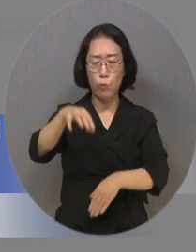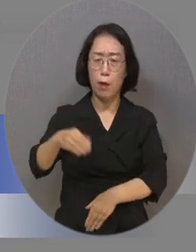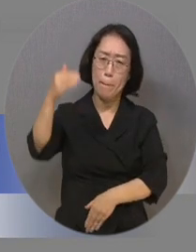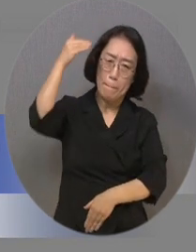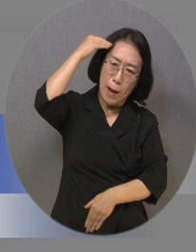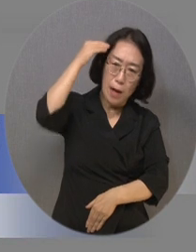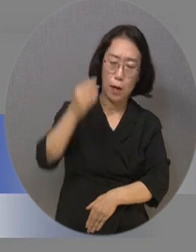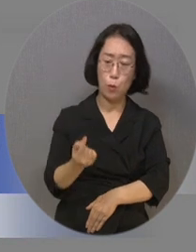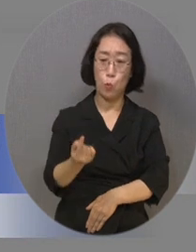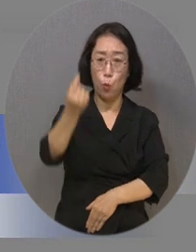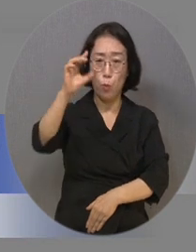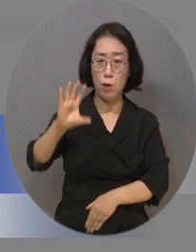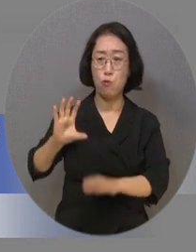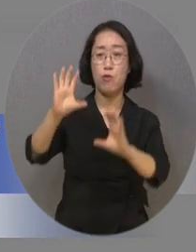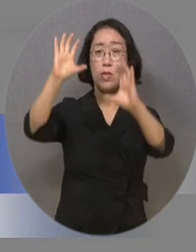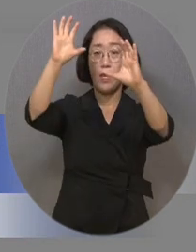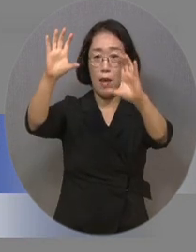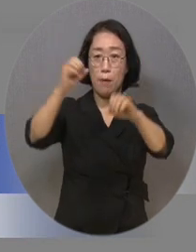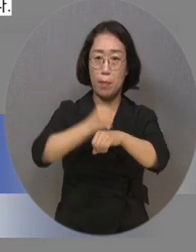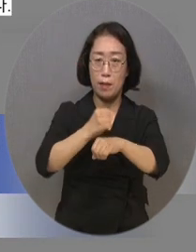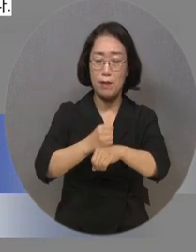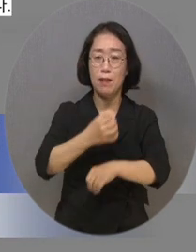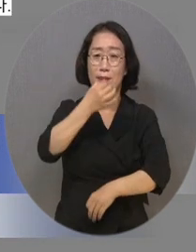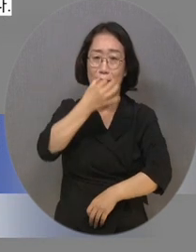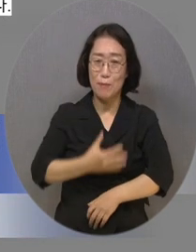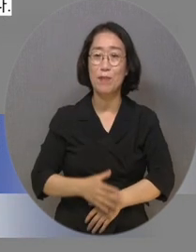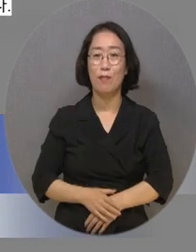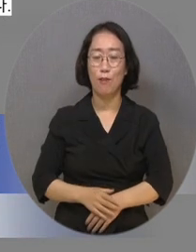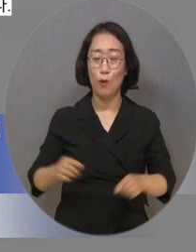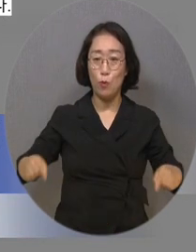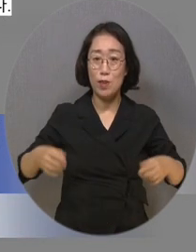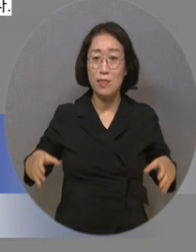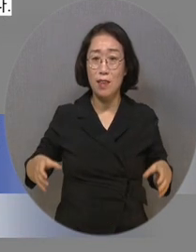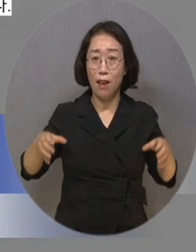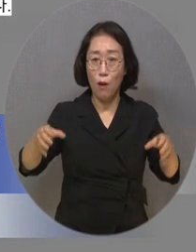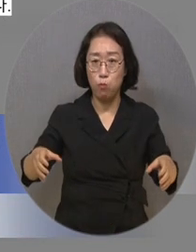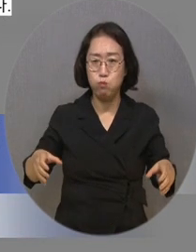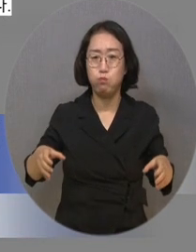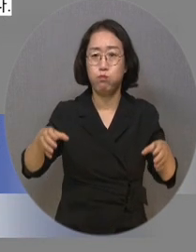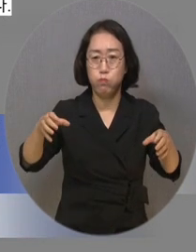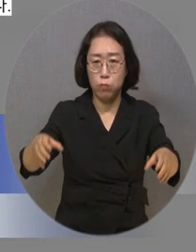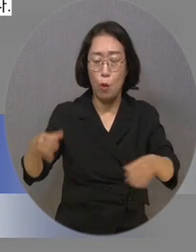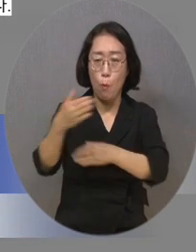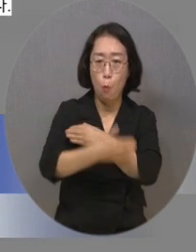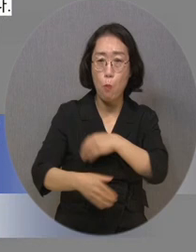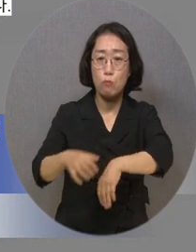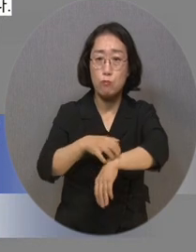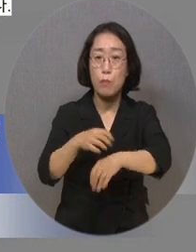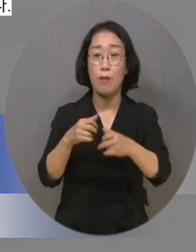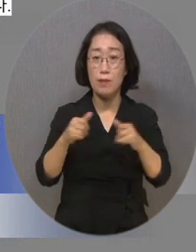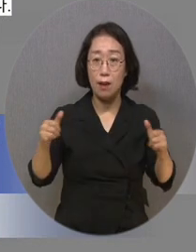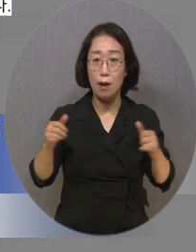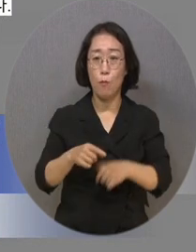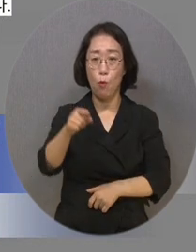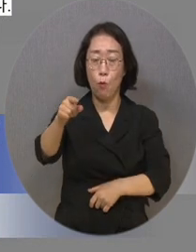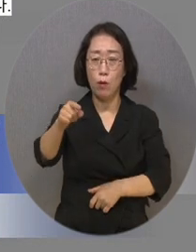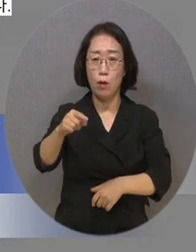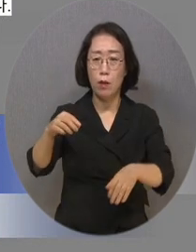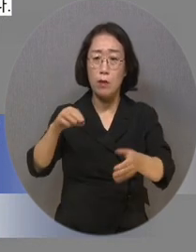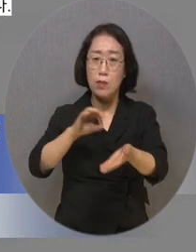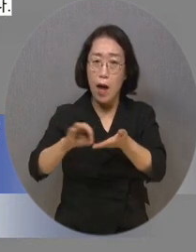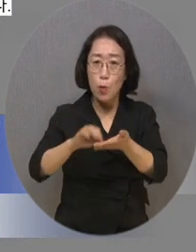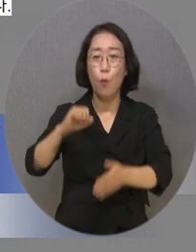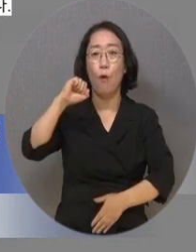위치가 높은 경우를 볼 수 있습니다 그럴 경우 휠체어를 이용하거나 거동이 불편한 장애인들은이 충전기를 제대로